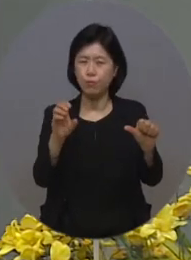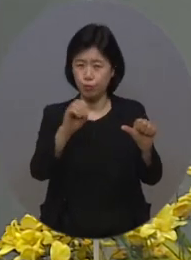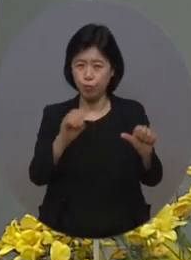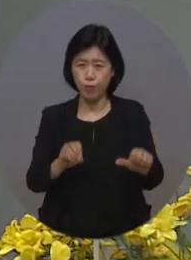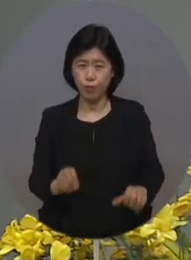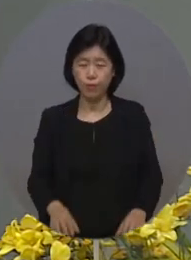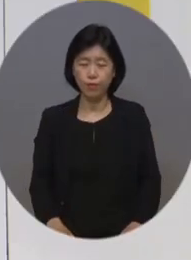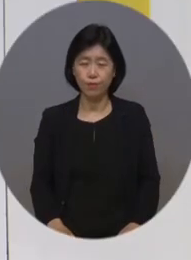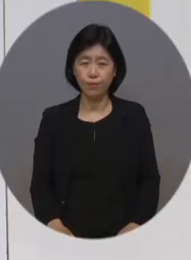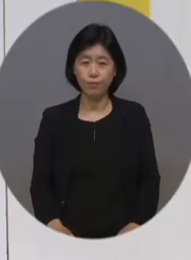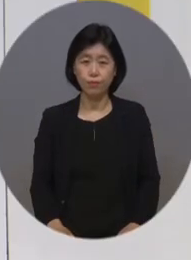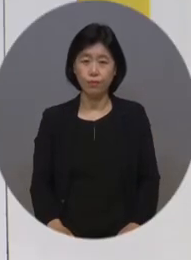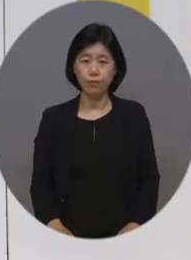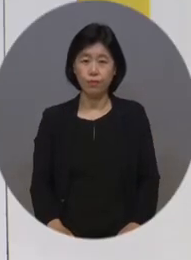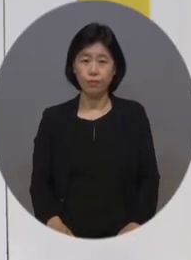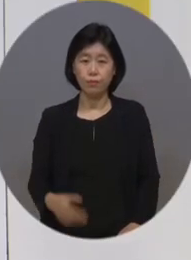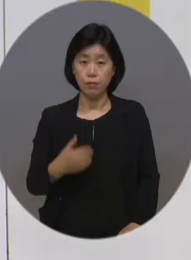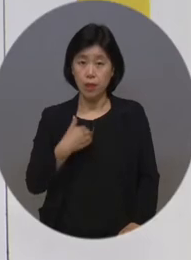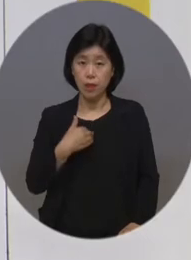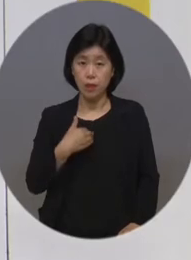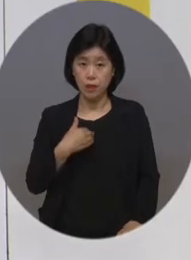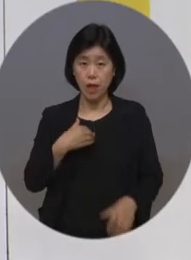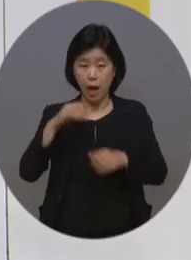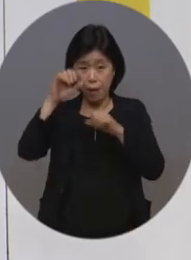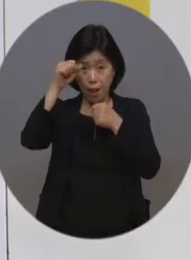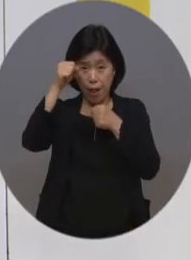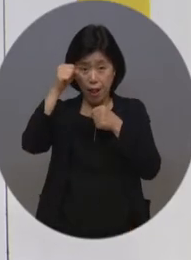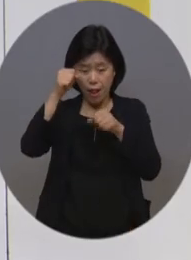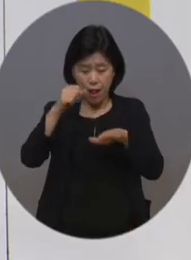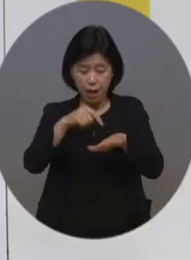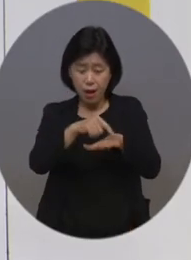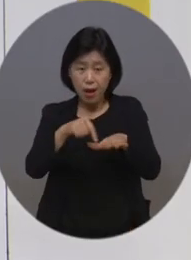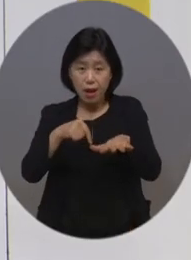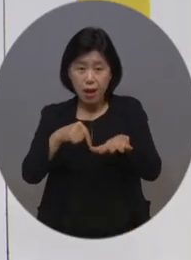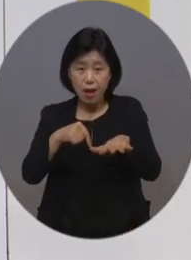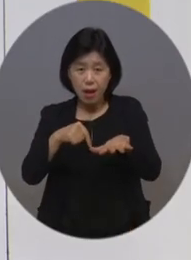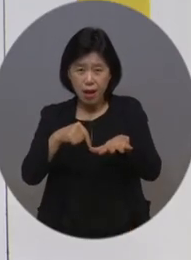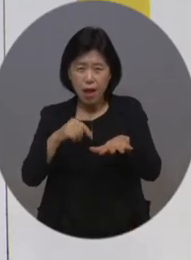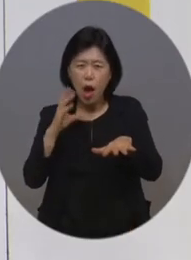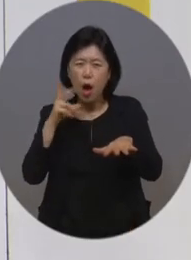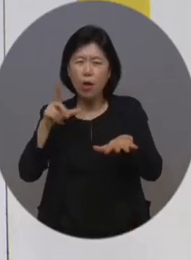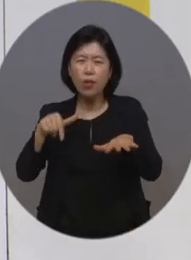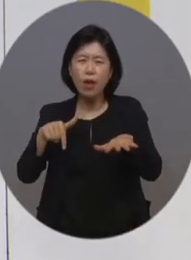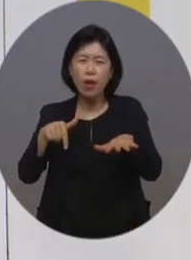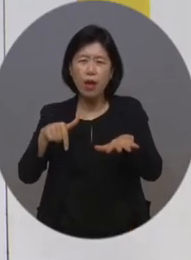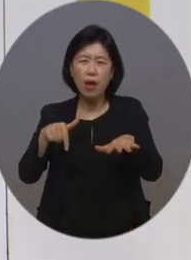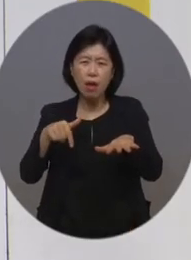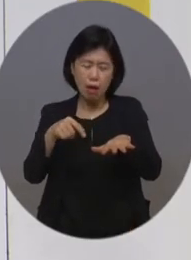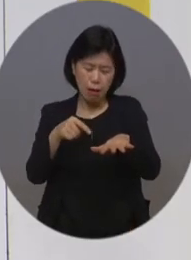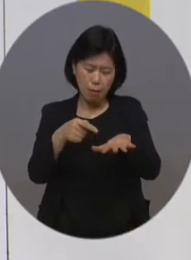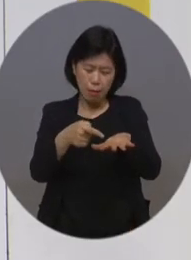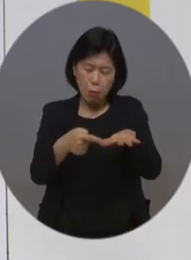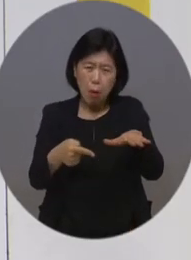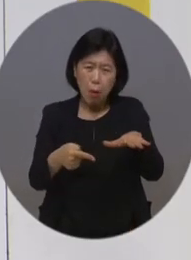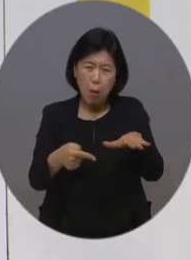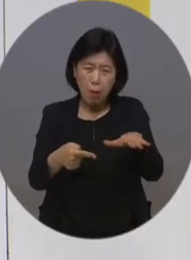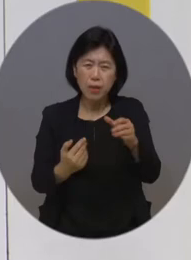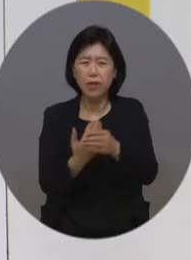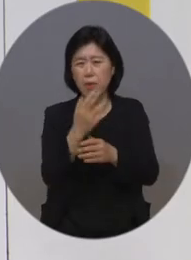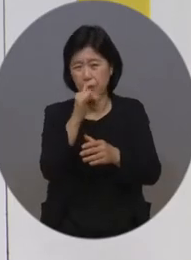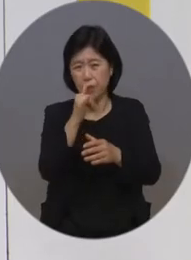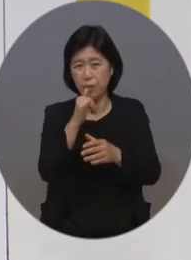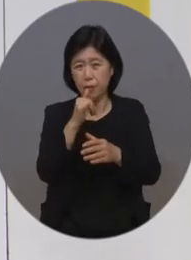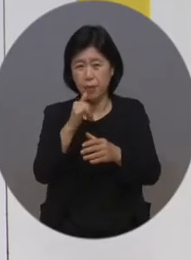등록까지 난 하지만 4 발가락이 어릴때 리어카에 그 끊어져 가지고 네 발가락 기형 이거든요 으 그